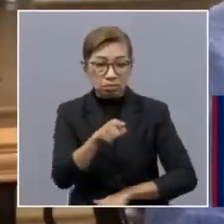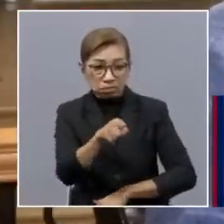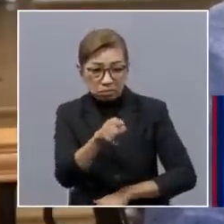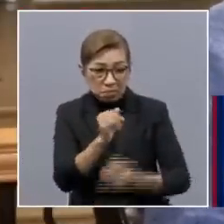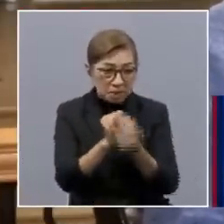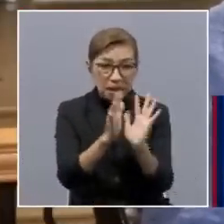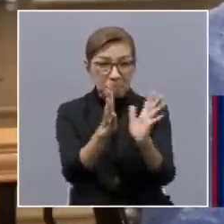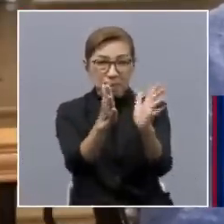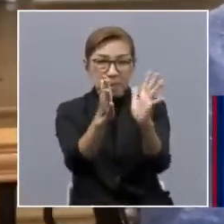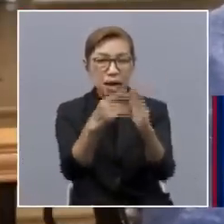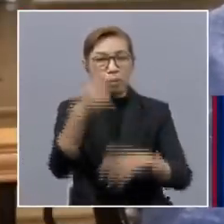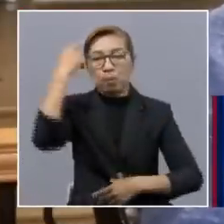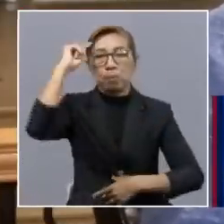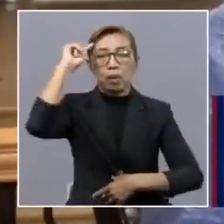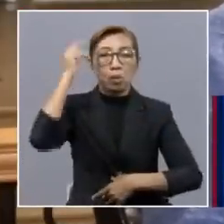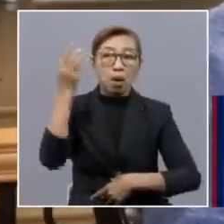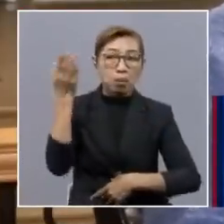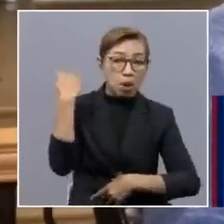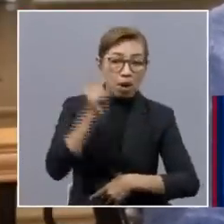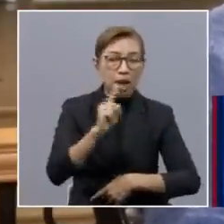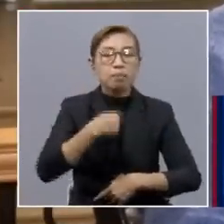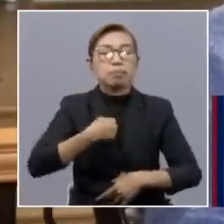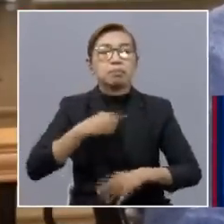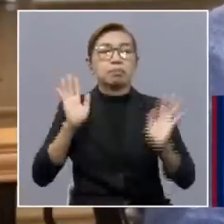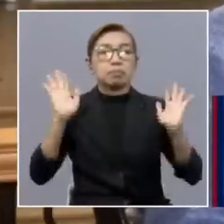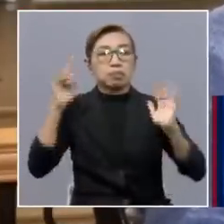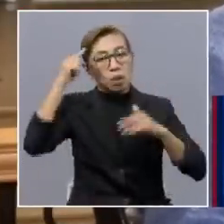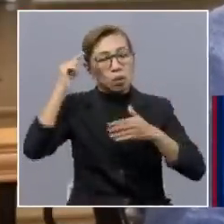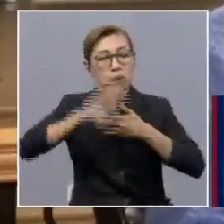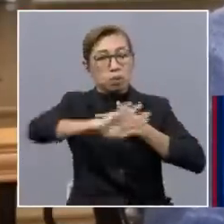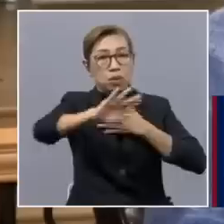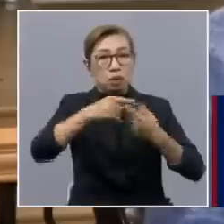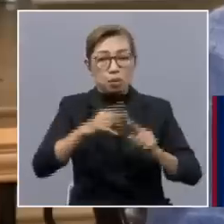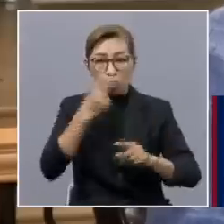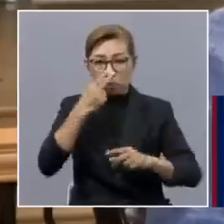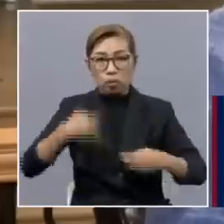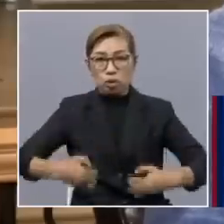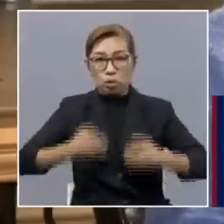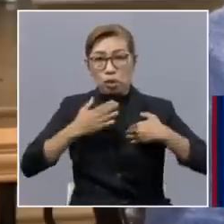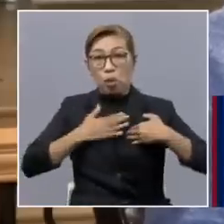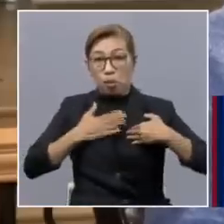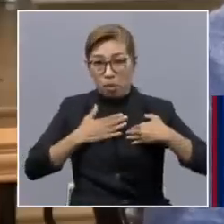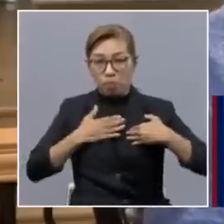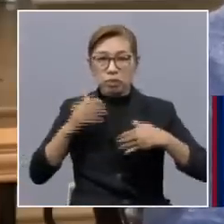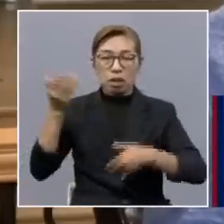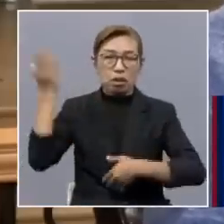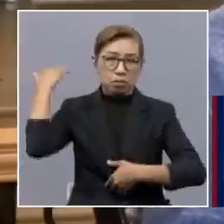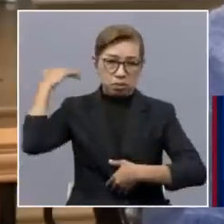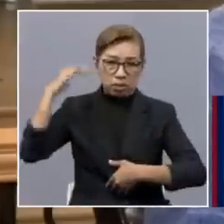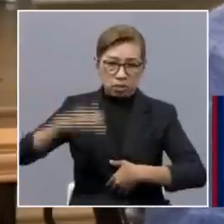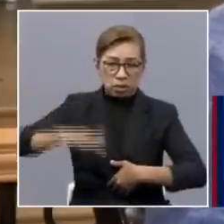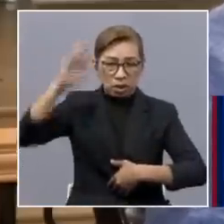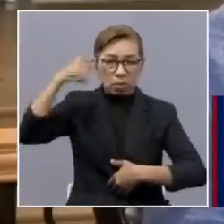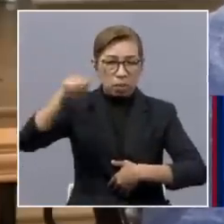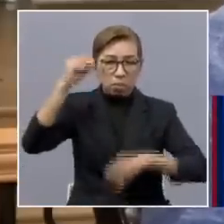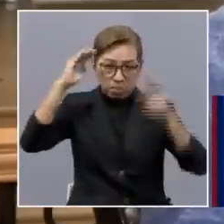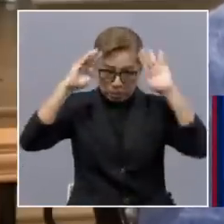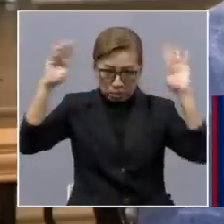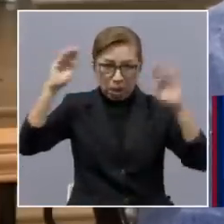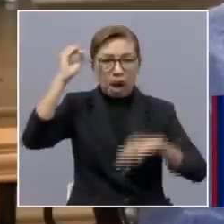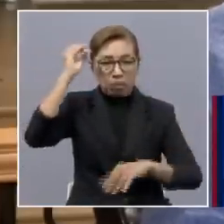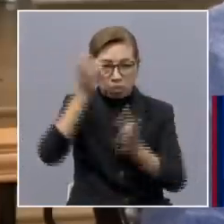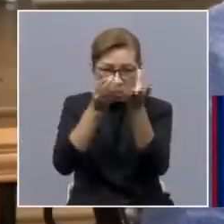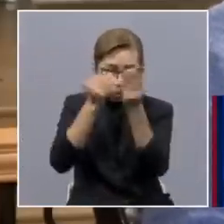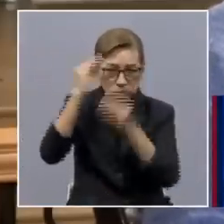งนั้นแต่อาจารย์บอกว่าผมเนี่ยก็ดูจากชีวิตของผมที่ผ่านมาเรื่องแบบนี้มันไม่น้อยกว่าใครผมกล้าพูด